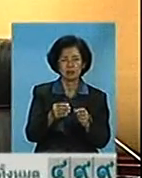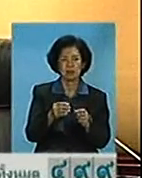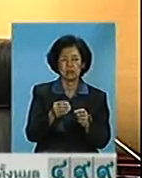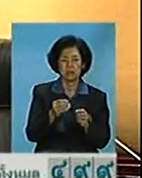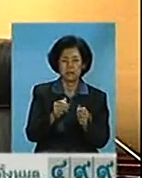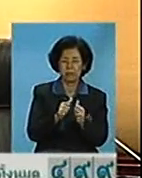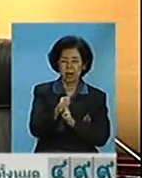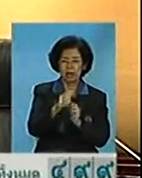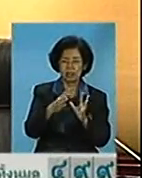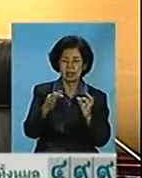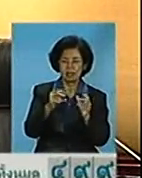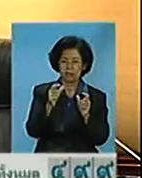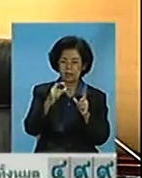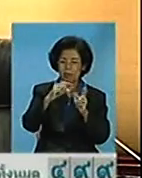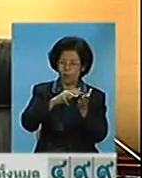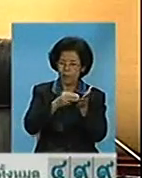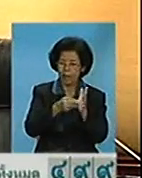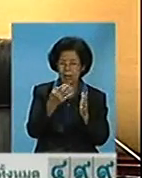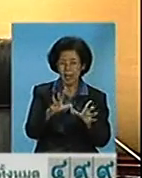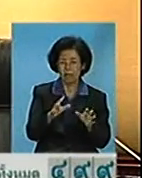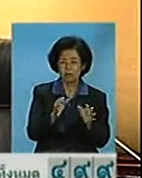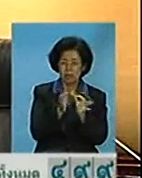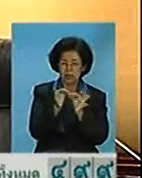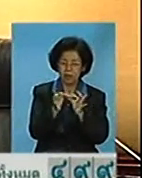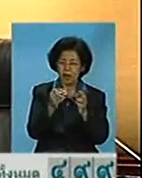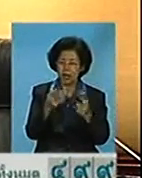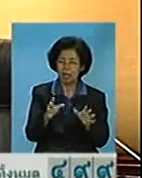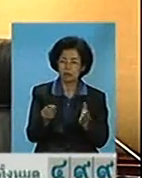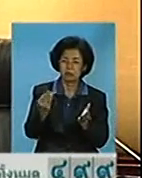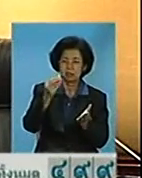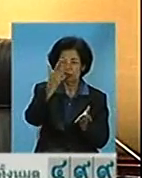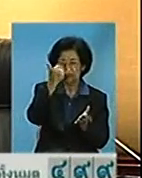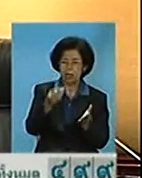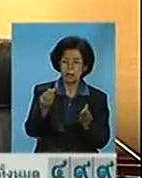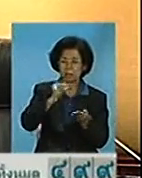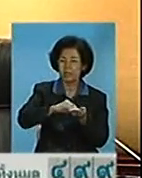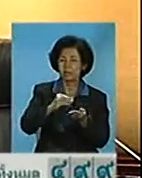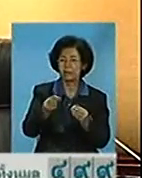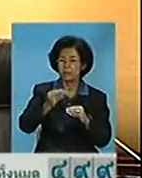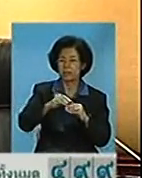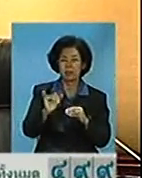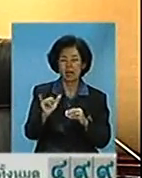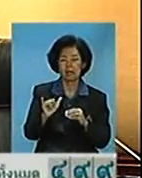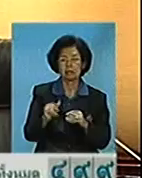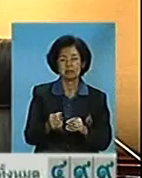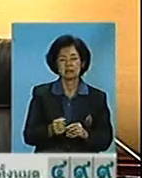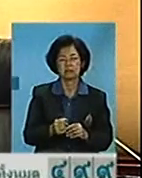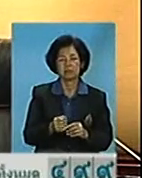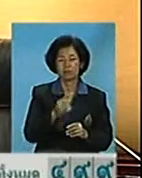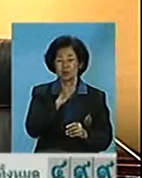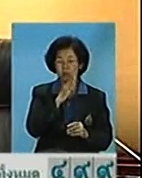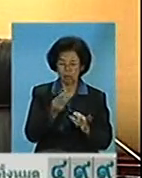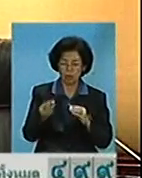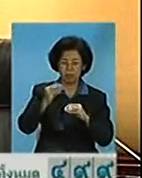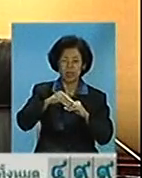วก็คณะกรรมการก็ได้อธิบายแล้วว่าทำไมจึงยังไม่เพิ่มคำว่าแรงงานเกษตรกรชาวสวนยางเข้าไปเพราะถ้าเพิ่มเข้าไปแล้วนะ